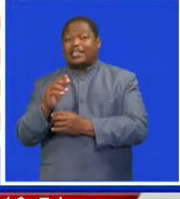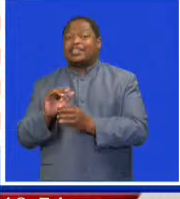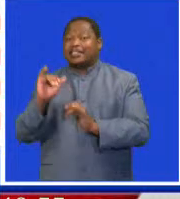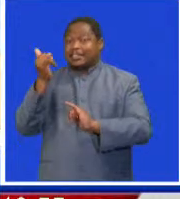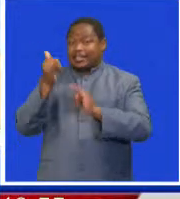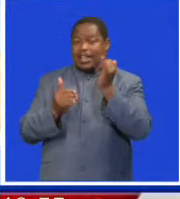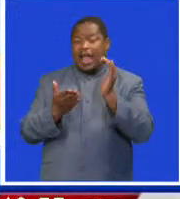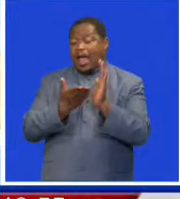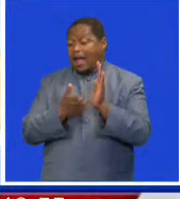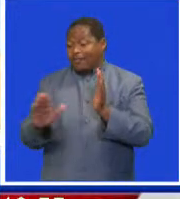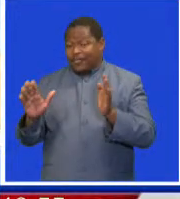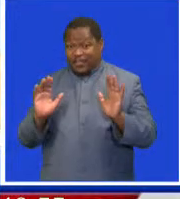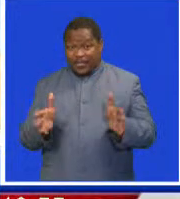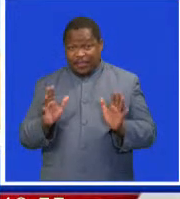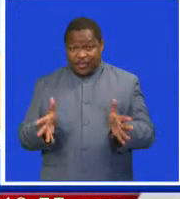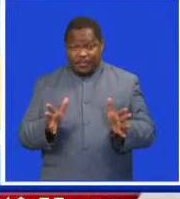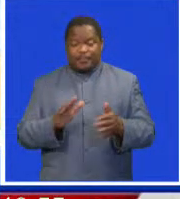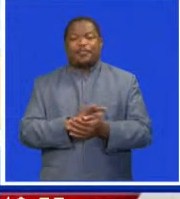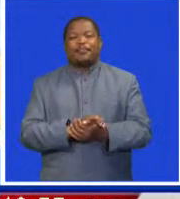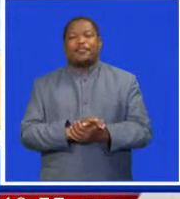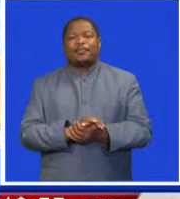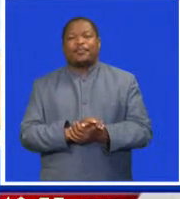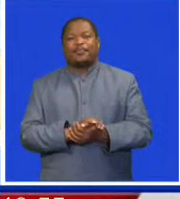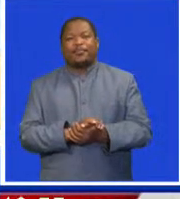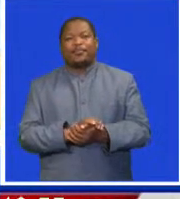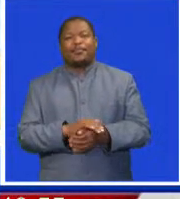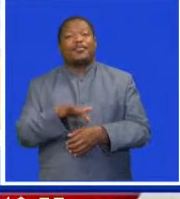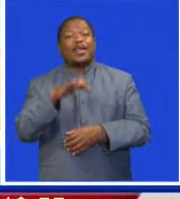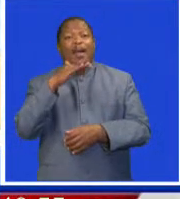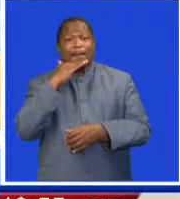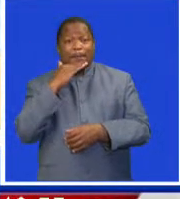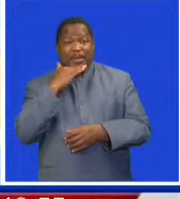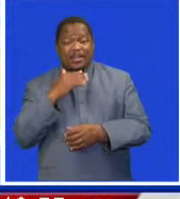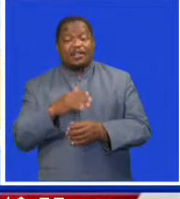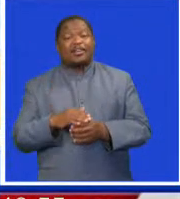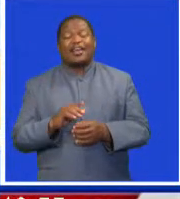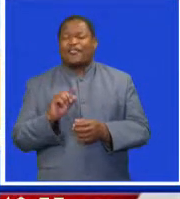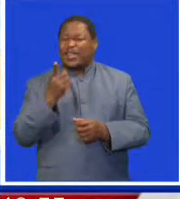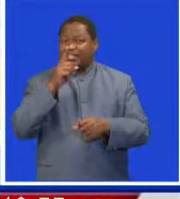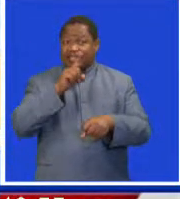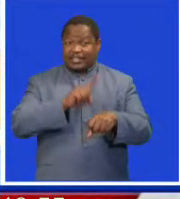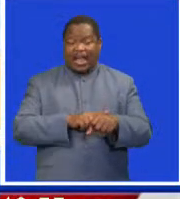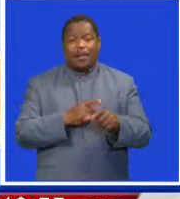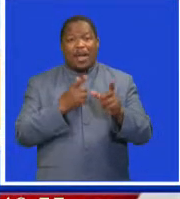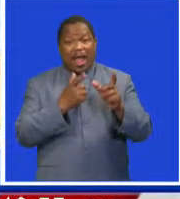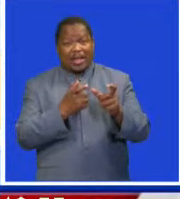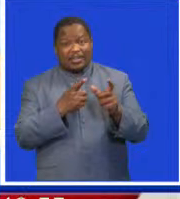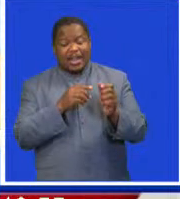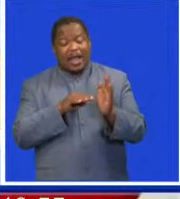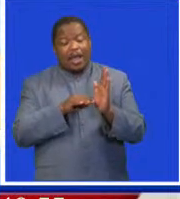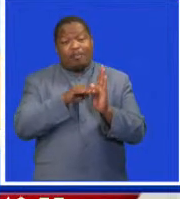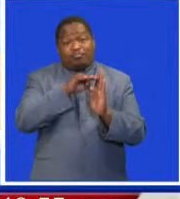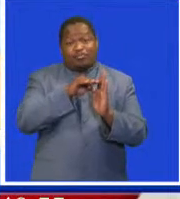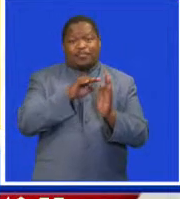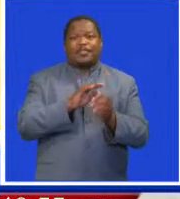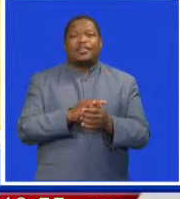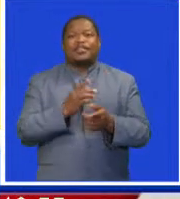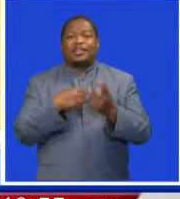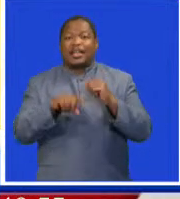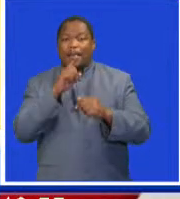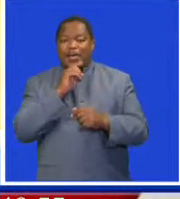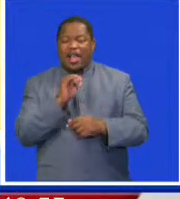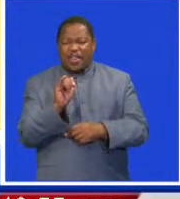elihleni le-Premier League lokudaba into yokuqala eminyakeni engamashumi lamabili nesihlanu kanti lo mdlalo losele isengakhona ukuthi ibona